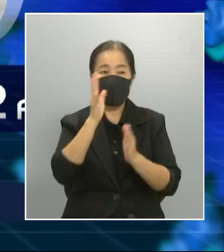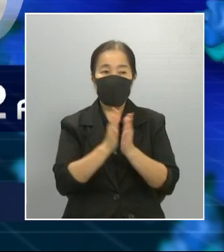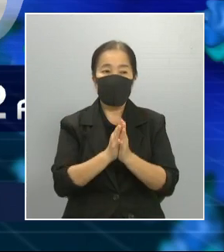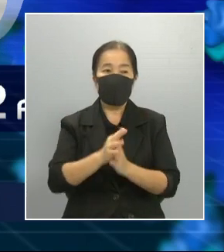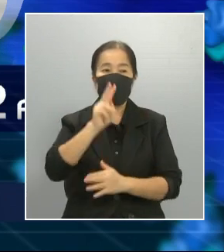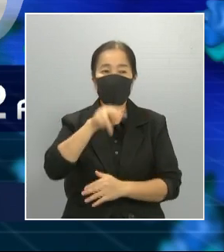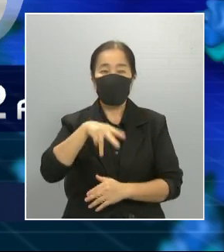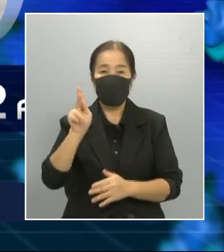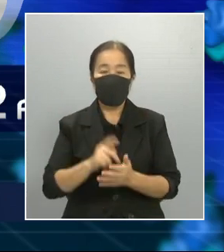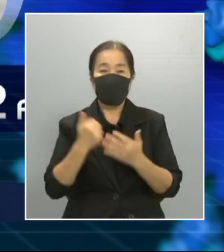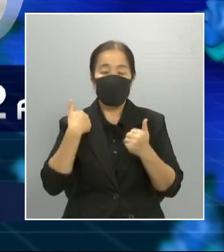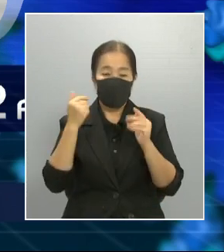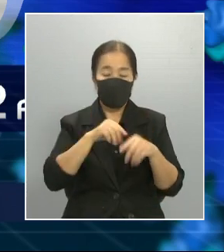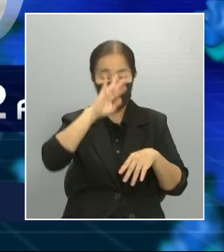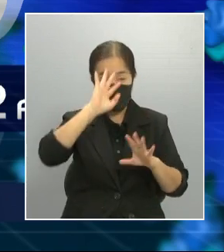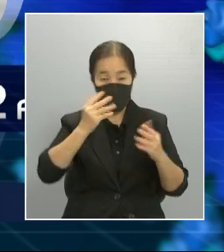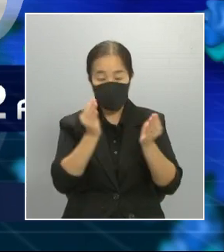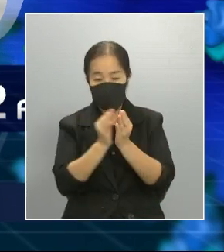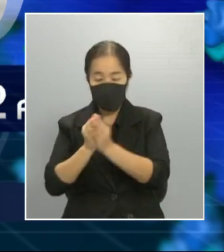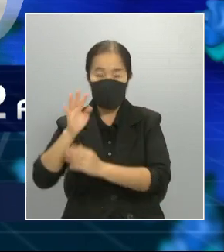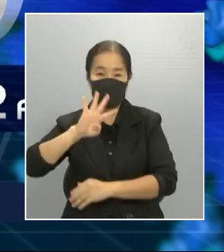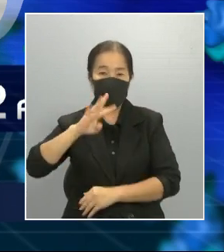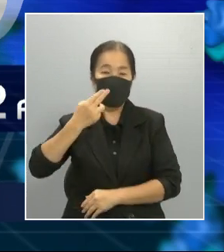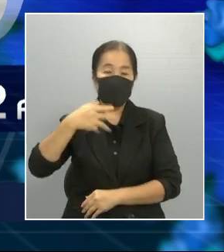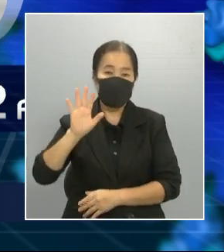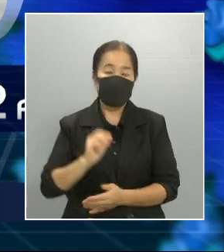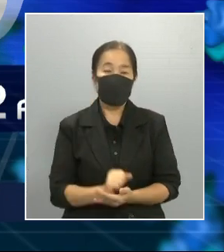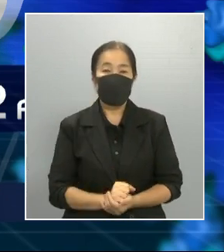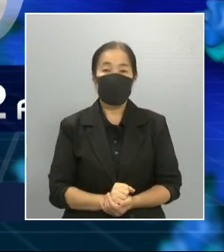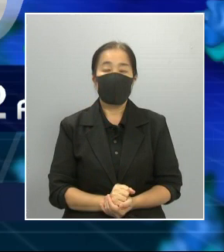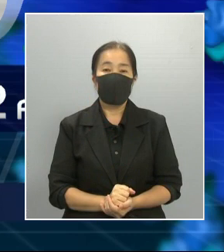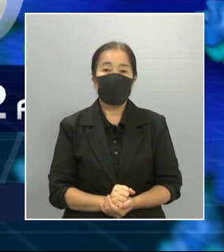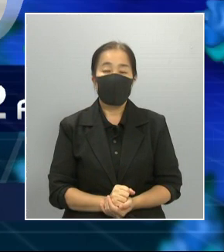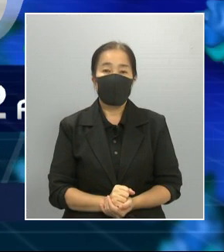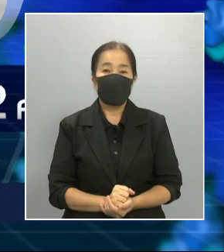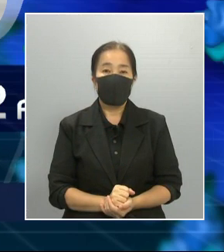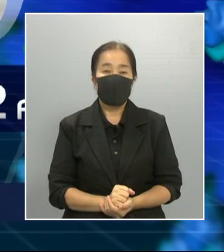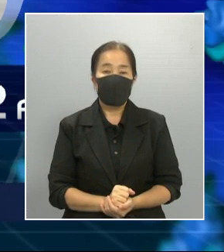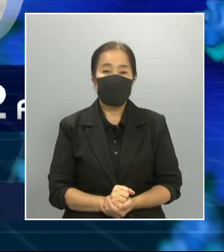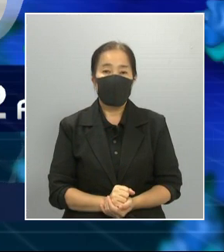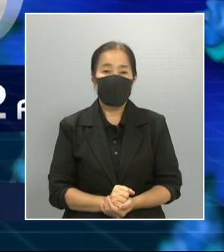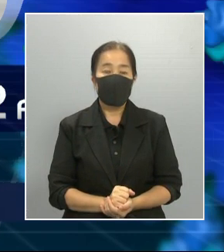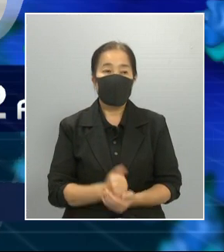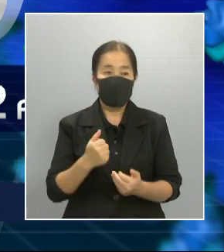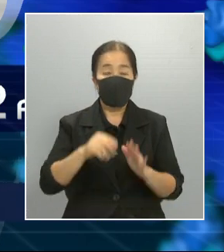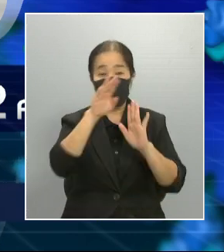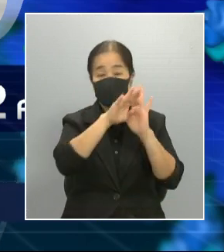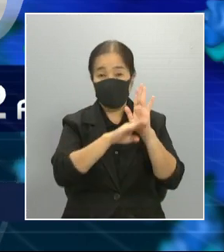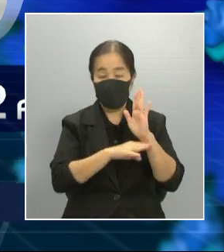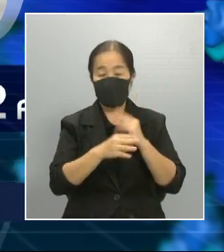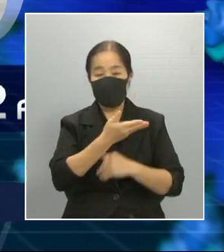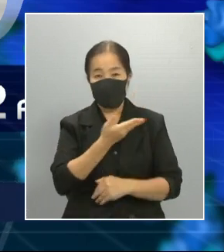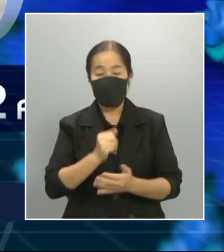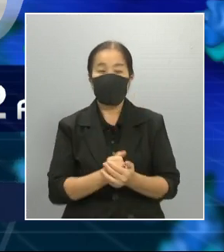หายป่วยสะสมอยู่ที่สี่หมื่น 2492รายเนี่ยมันชมครับอาร์มที่ขึ้นอยู่ที่หน้าจอตอนนี้